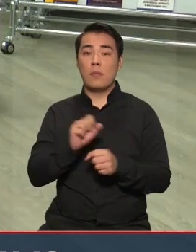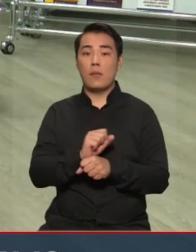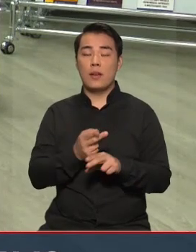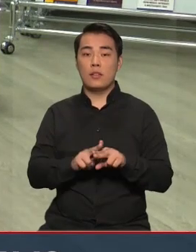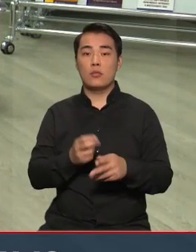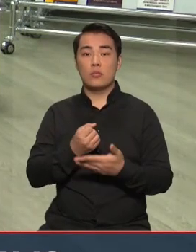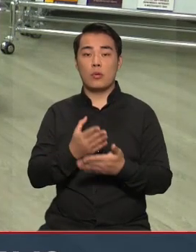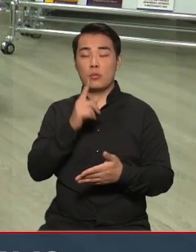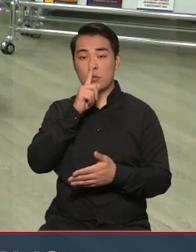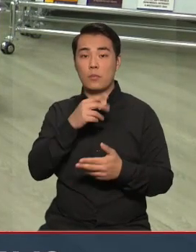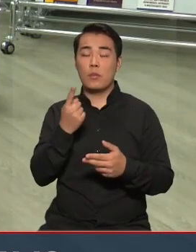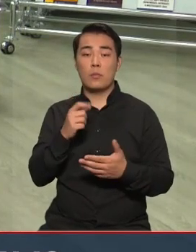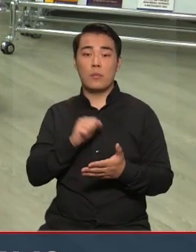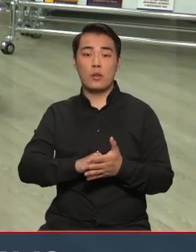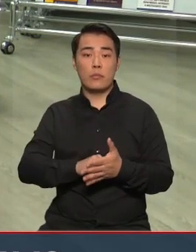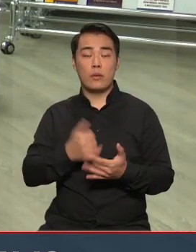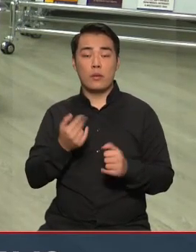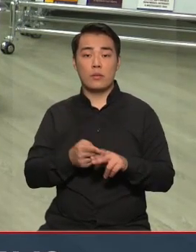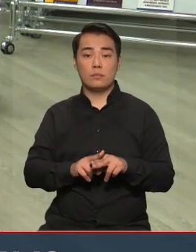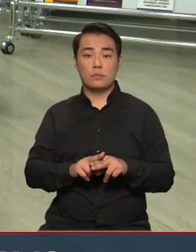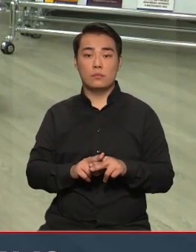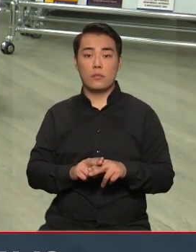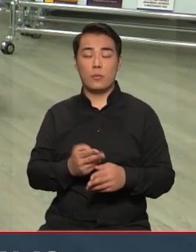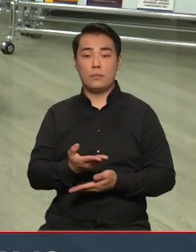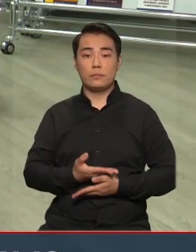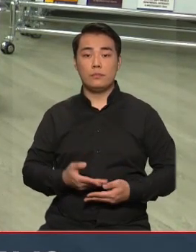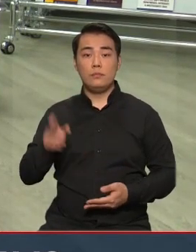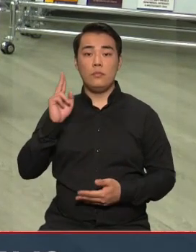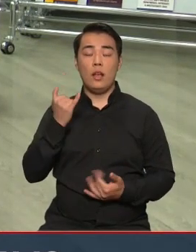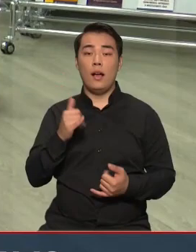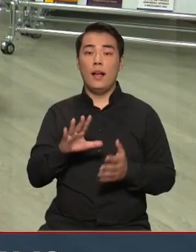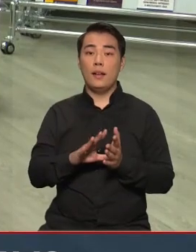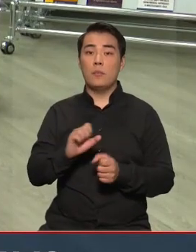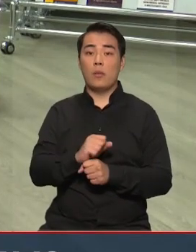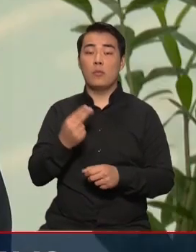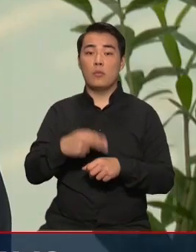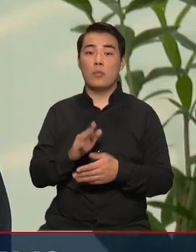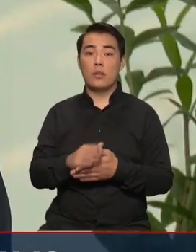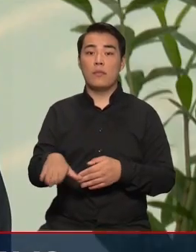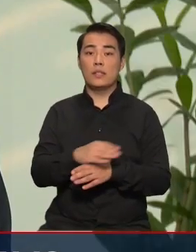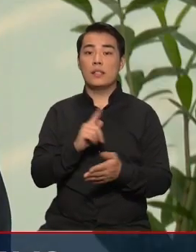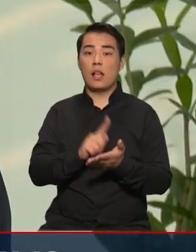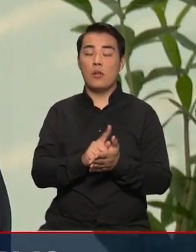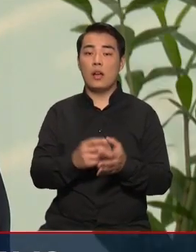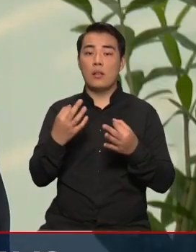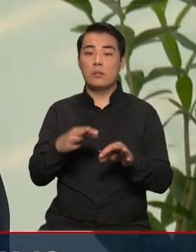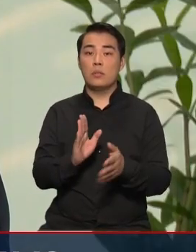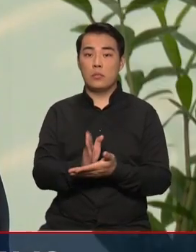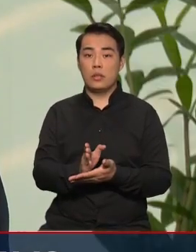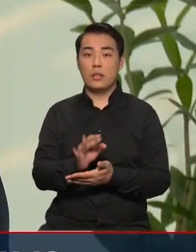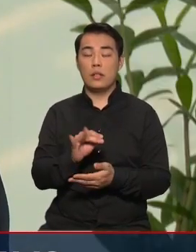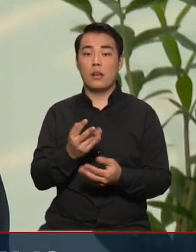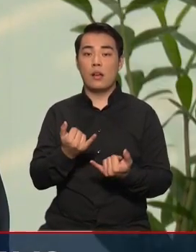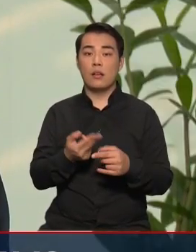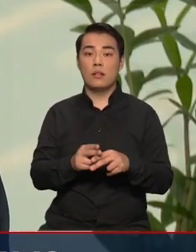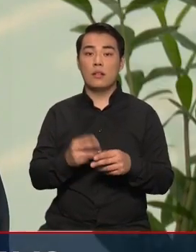айта алмаймын. Себебі бізде бұл жерде кім электромобиль сатып алады, барлық салықтан босатылады. Бір.